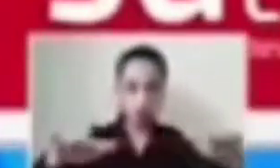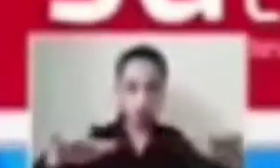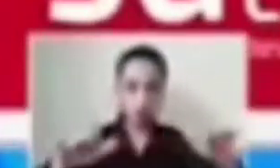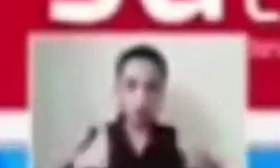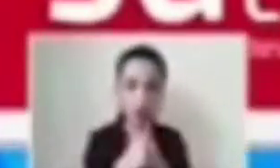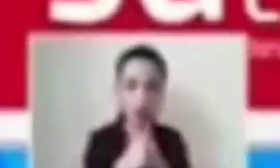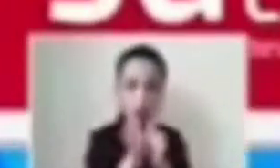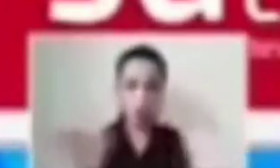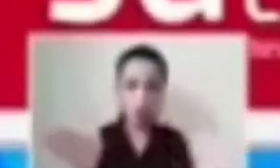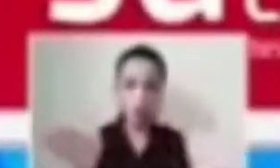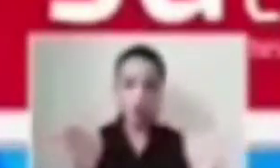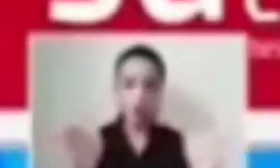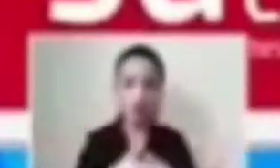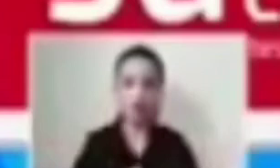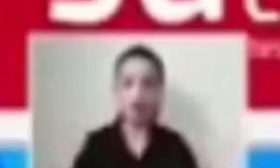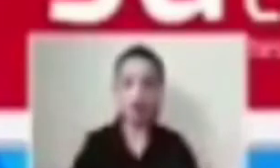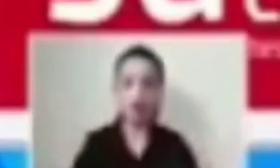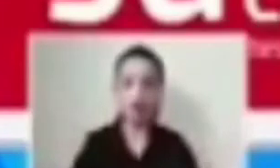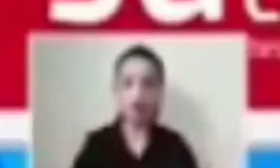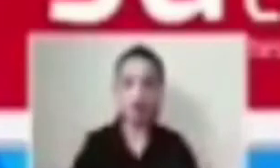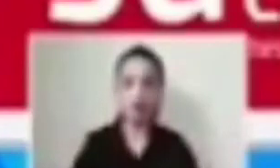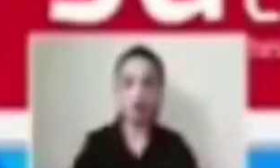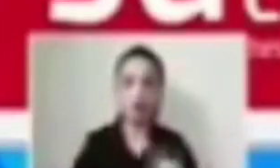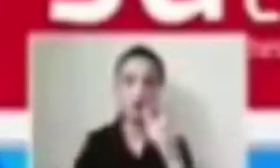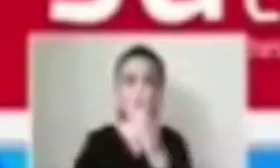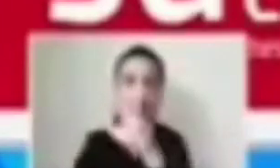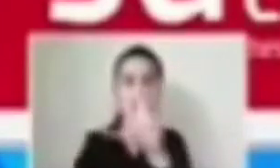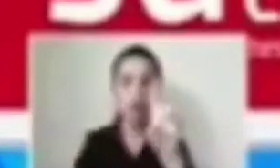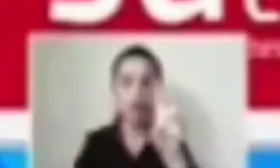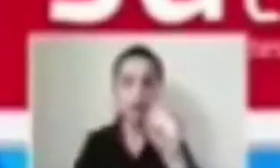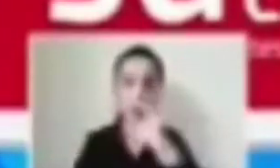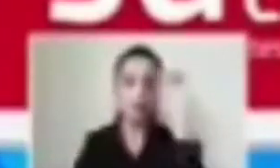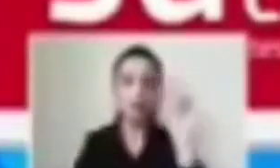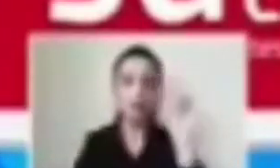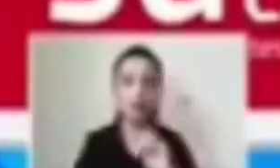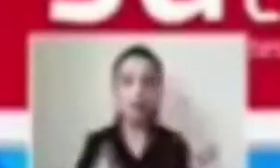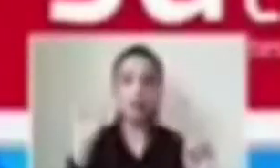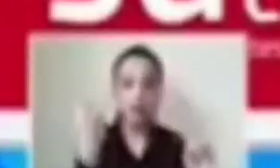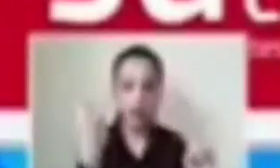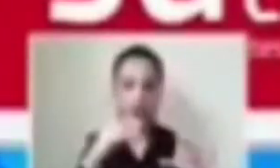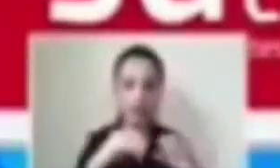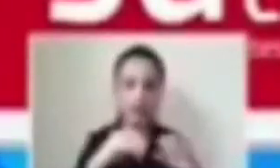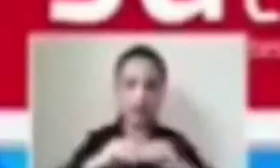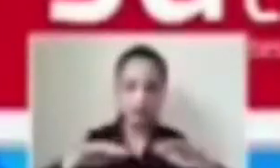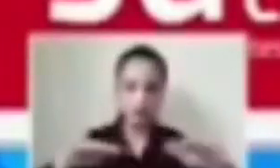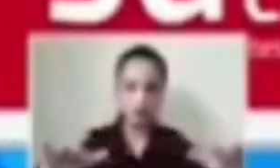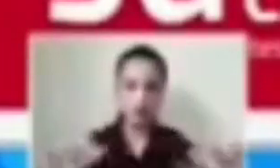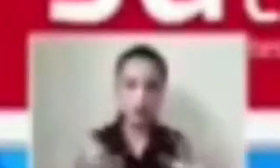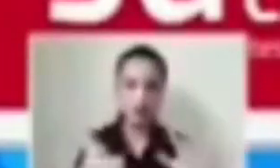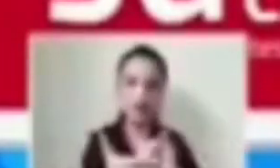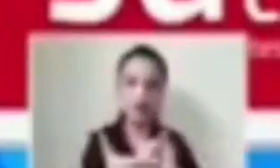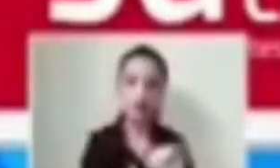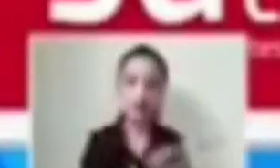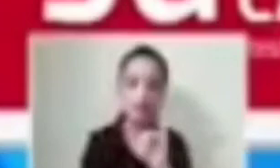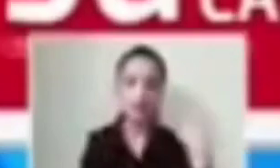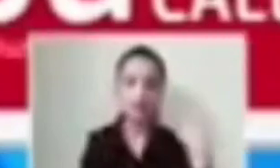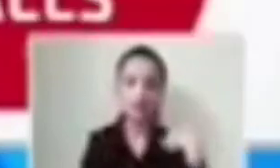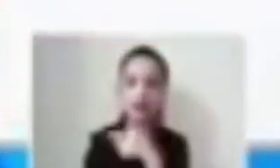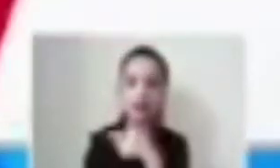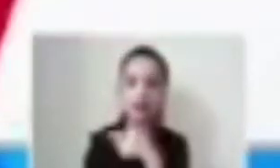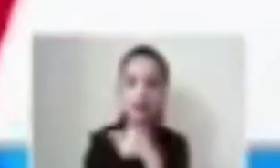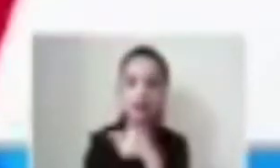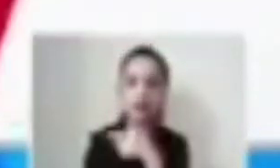our commercial rollout. Gusto natin konti-konti po yung rollout and eventually in a couple of weeks po, aabot po naman tayo sa buong